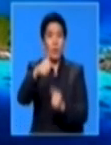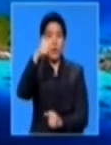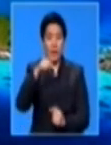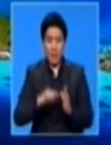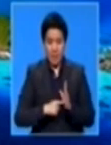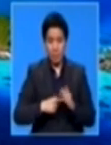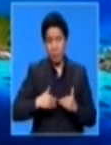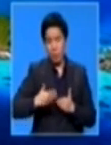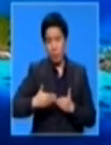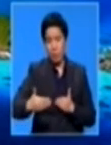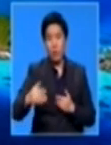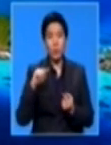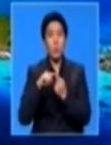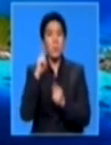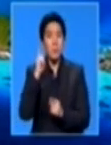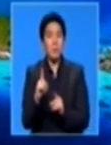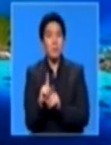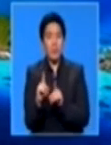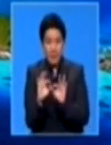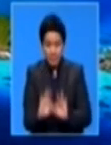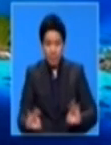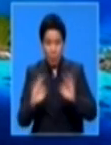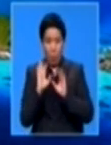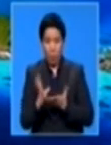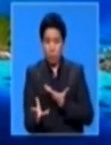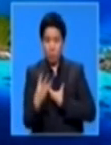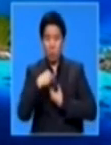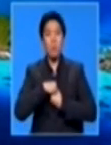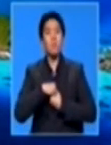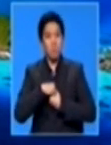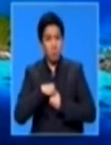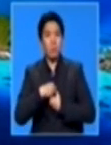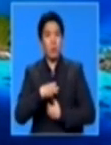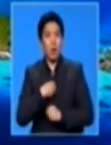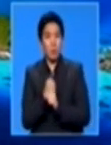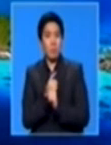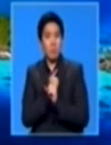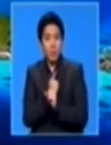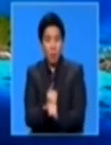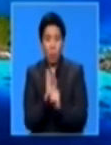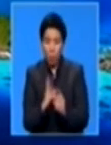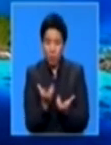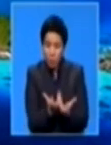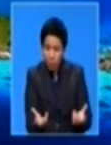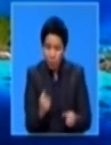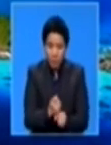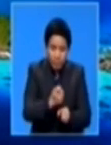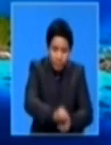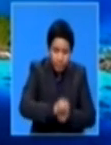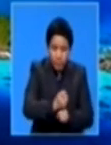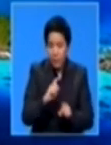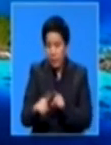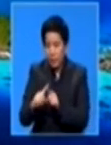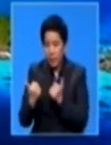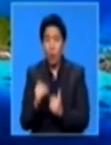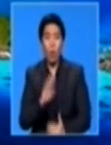ดหนึ่งก็จะเป็นแรงบันดาลใจนะครับของประชาชนของเกษตรกรของผู้ผลิตผู้ประกอบการแล้วแต่นะครับของประเทศนี้ด้วย